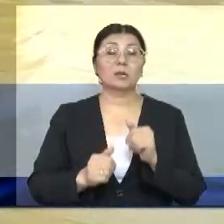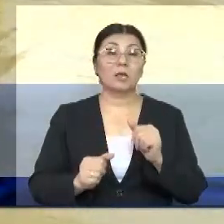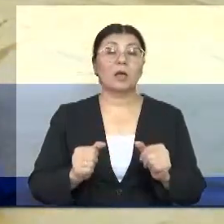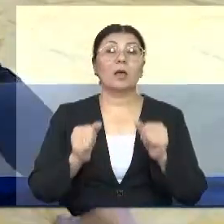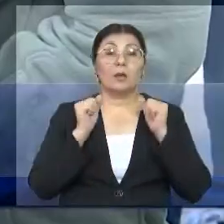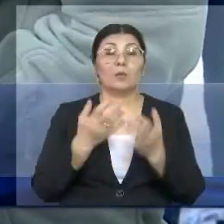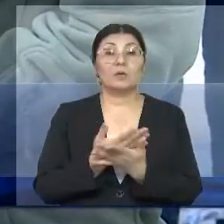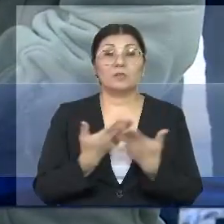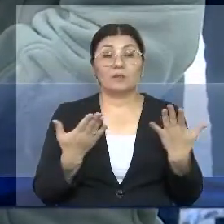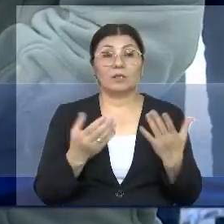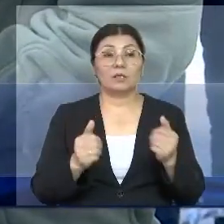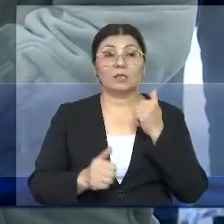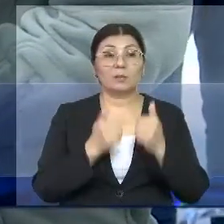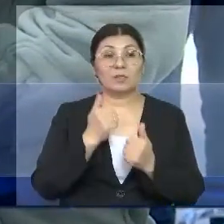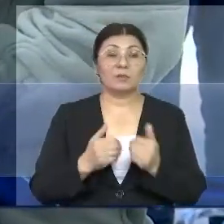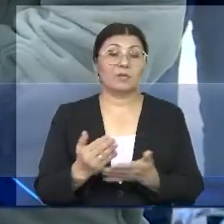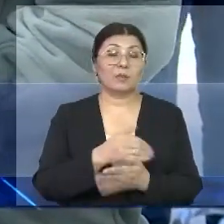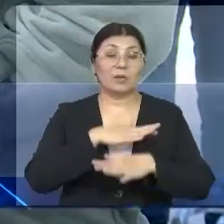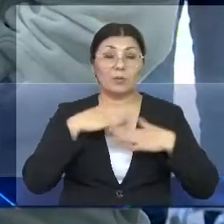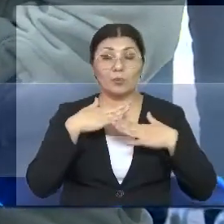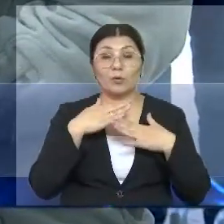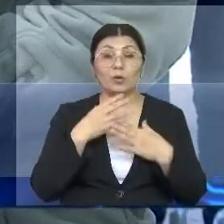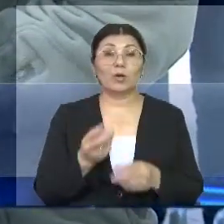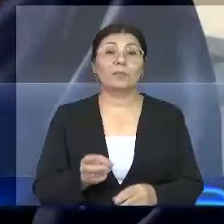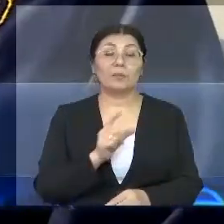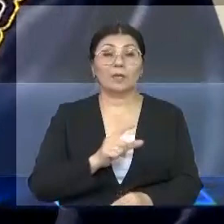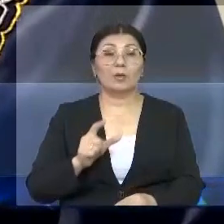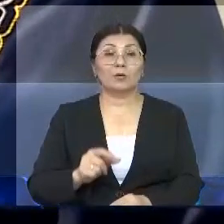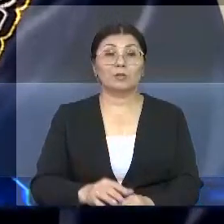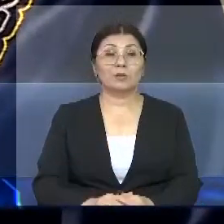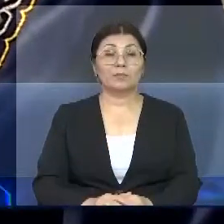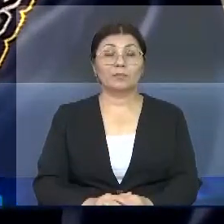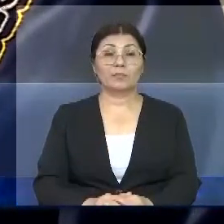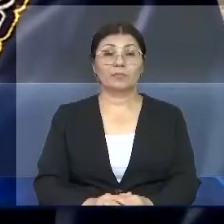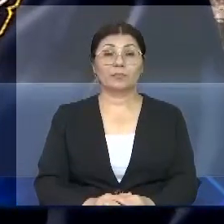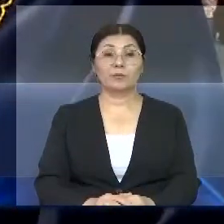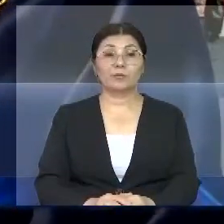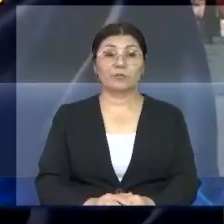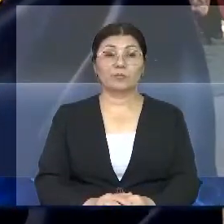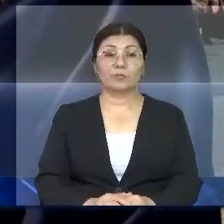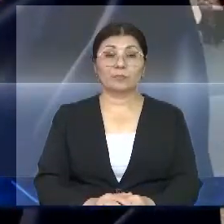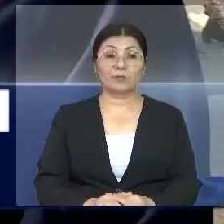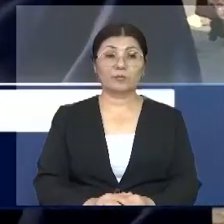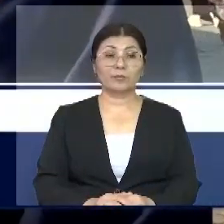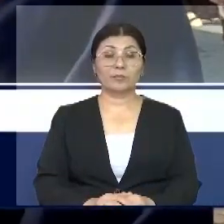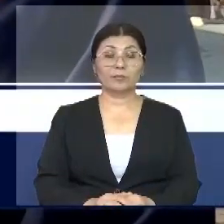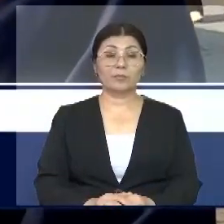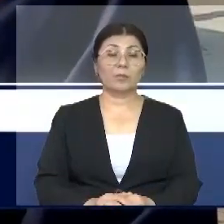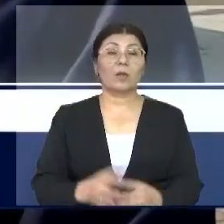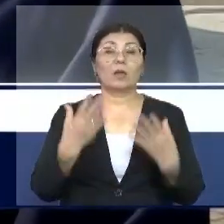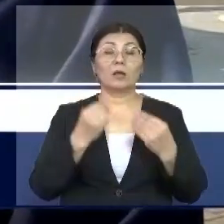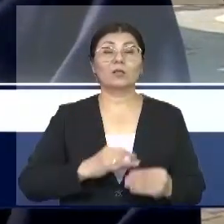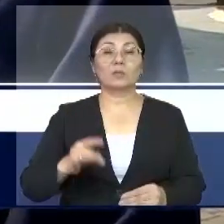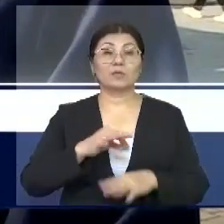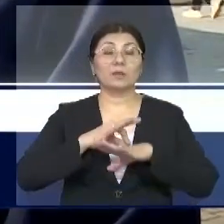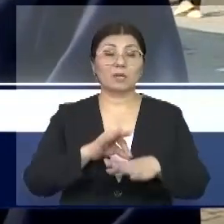игры. Собралось много болельщиков, они с удовольствием наблюдали за происходящим. 25-й Казан, республика, күніне орай. Ко дню республики